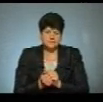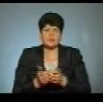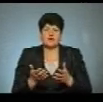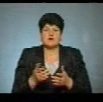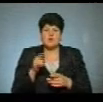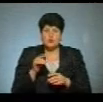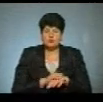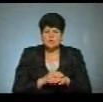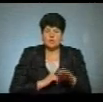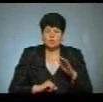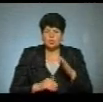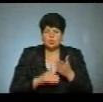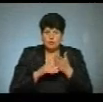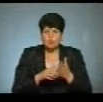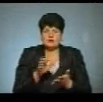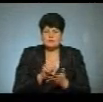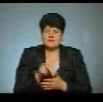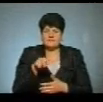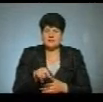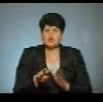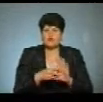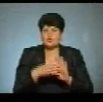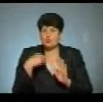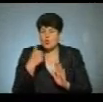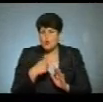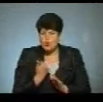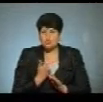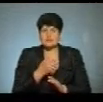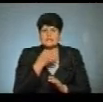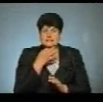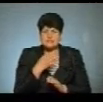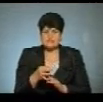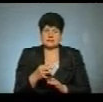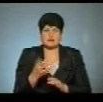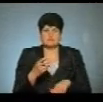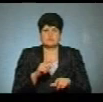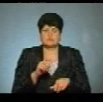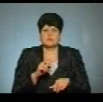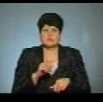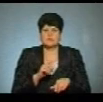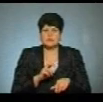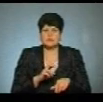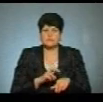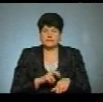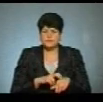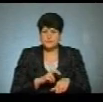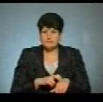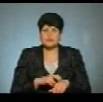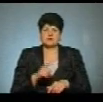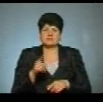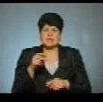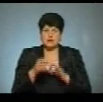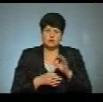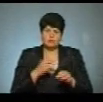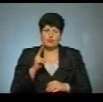Гуманітарною допомогою фонд займається з 2008 року. Як повідомив епідеміолог обласного лабораторного центру Володимир Паничев, за добу